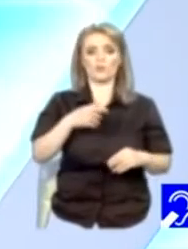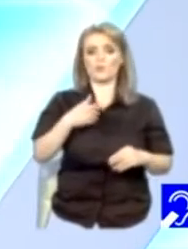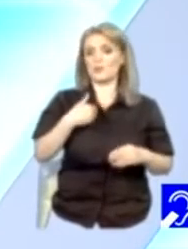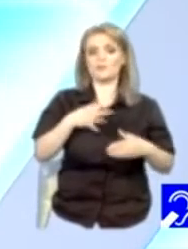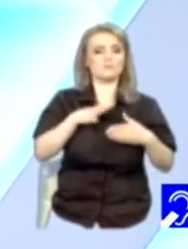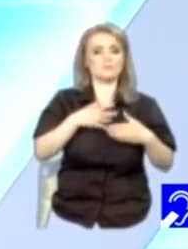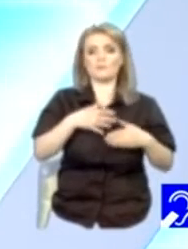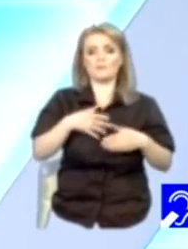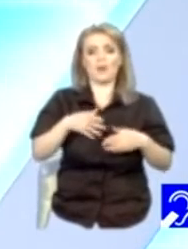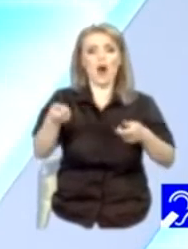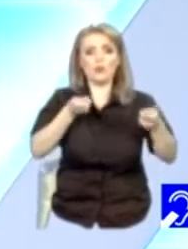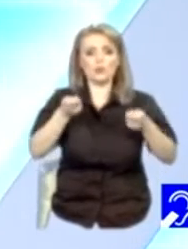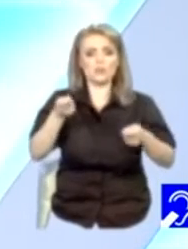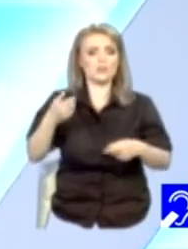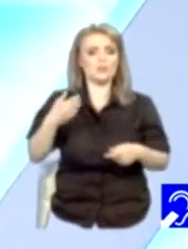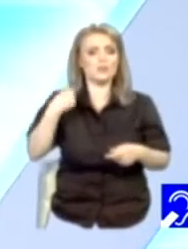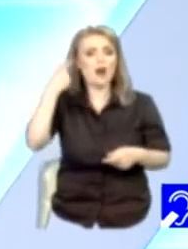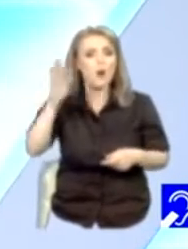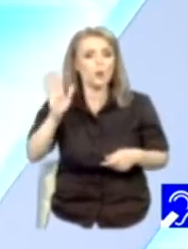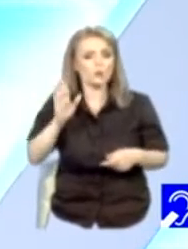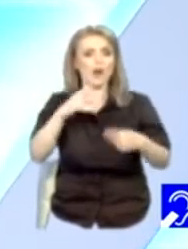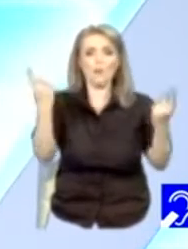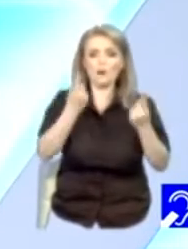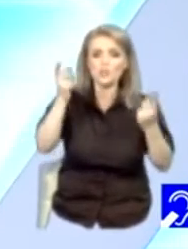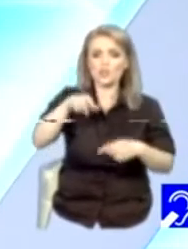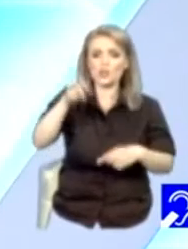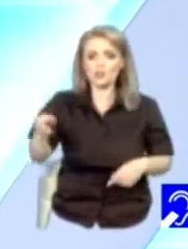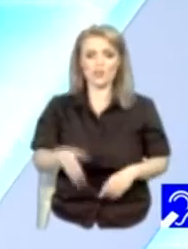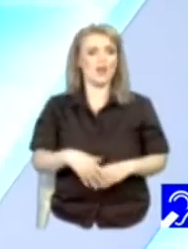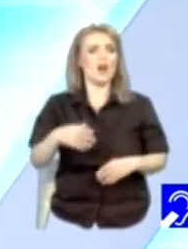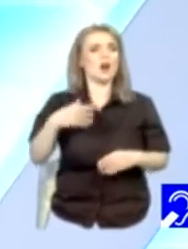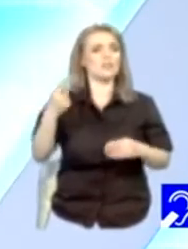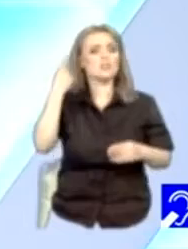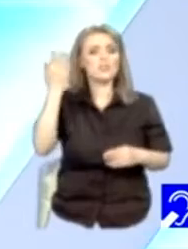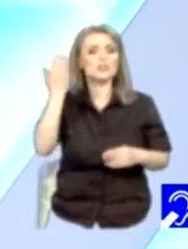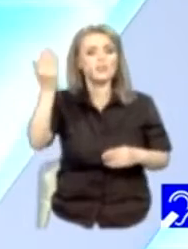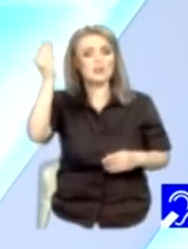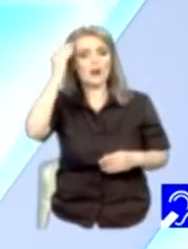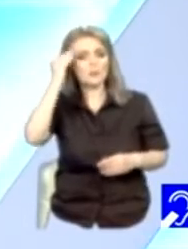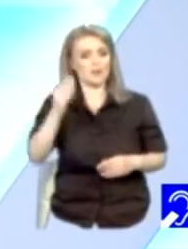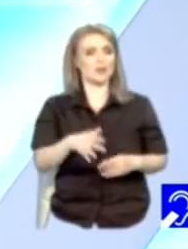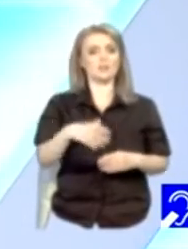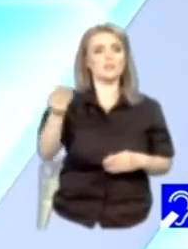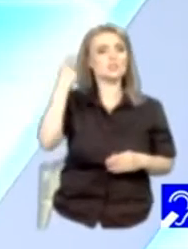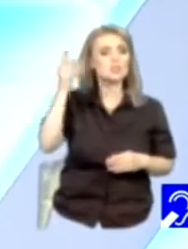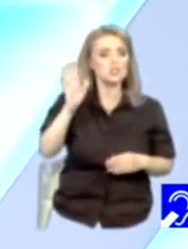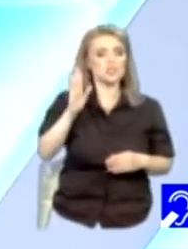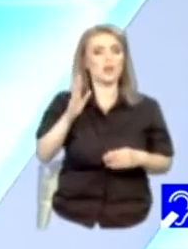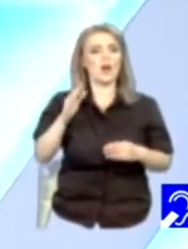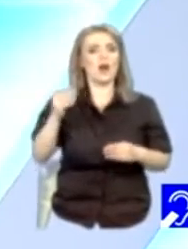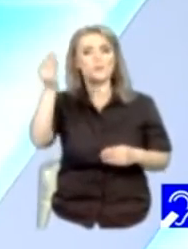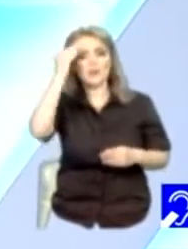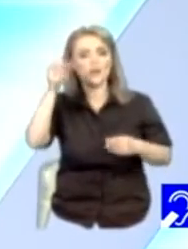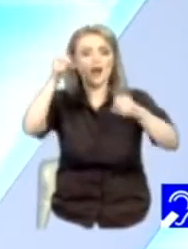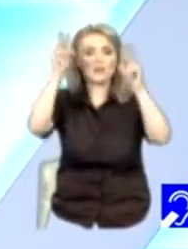suficientă. Autoritățile nu aud nici opinia cetățenilor, nici opinia savanților și noi verzii venim ca